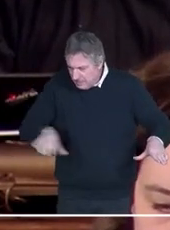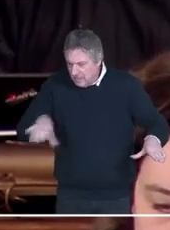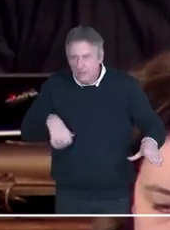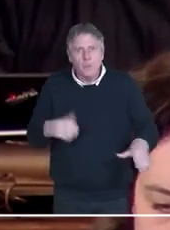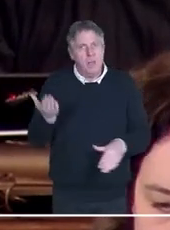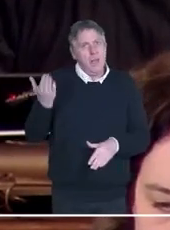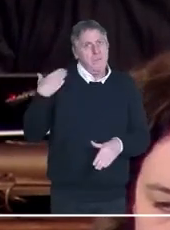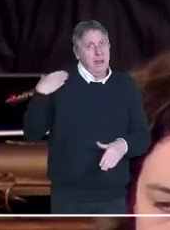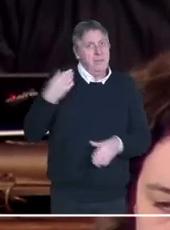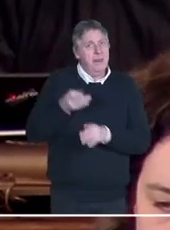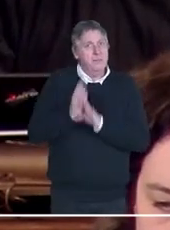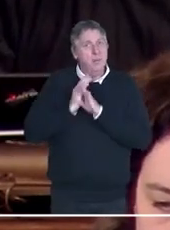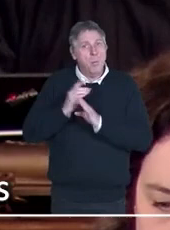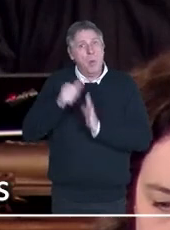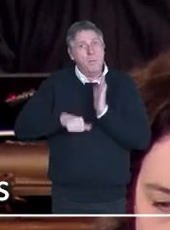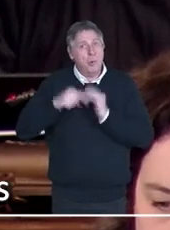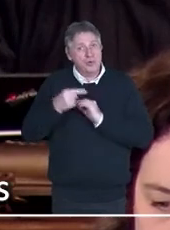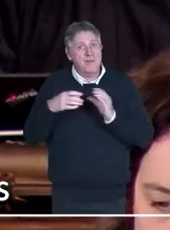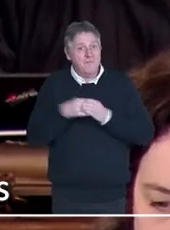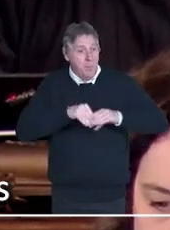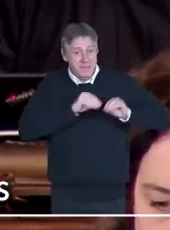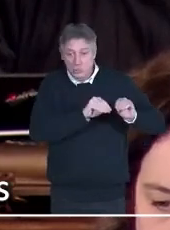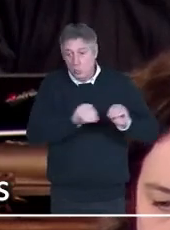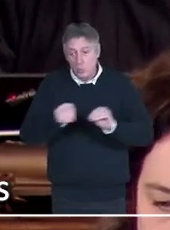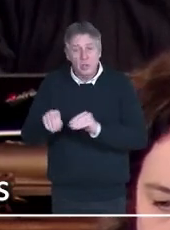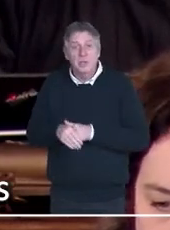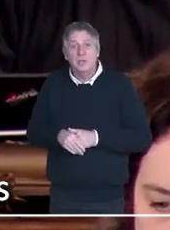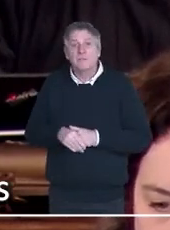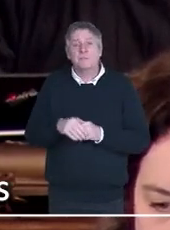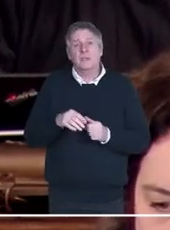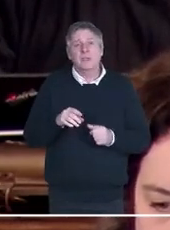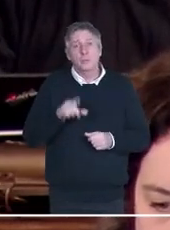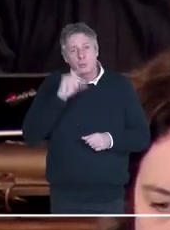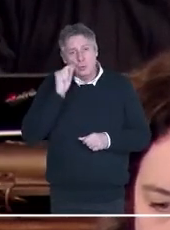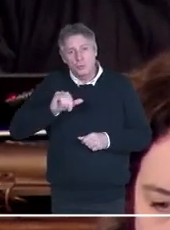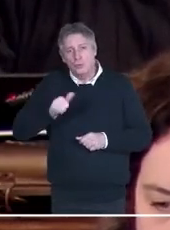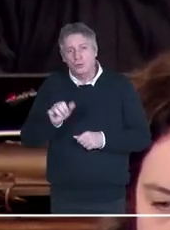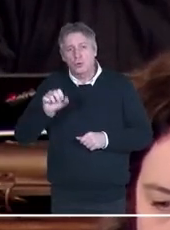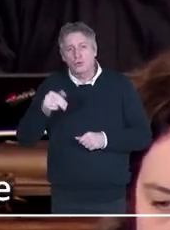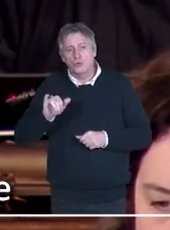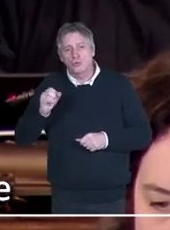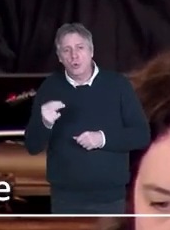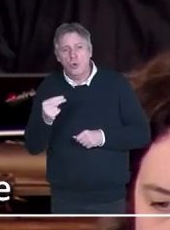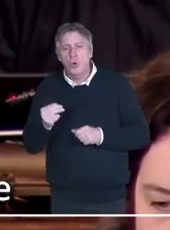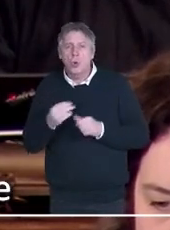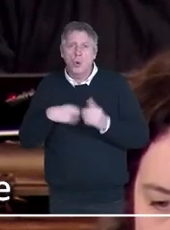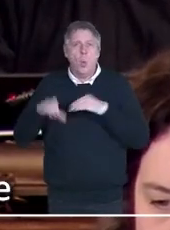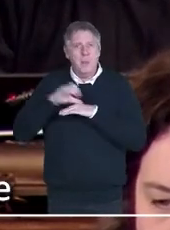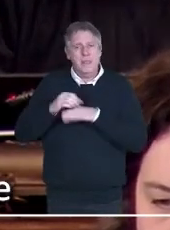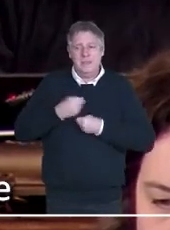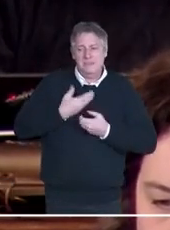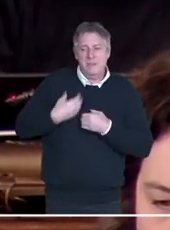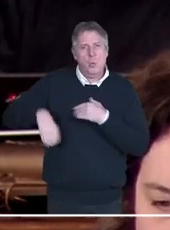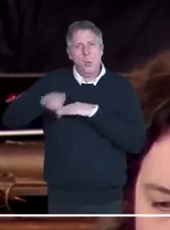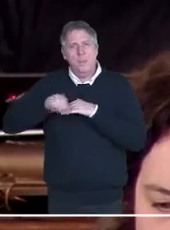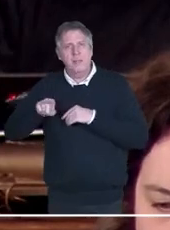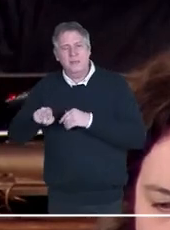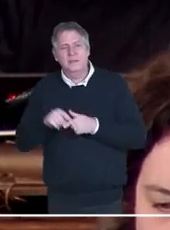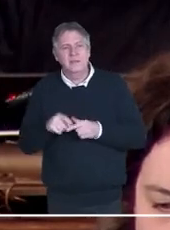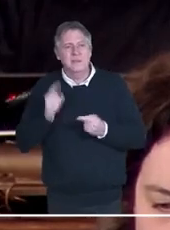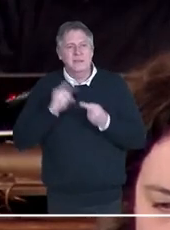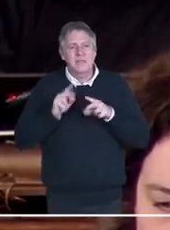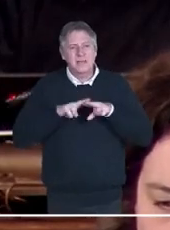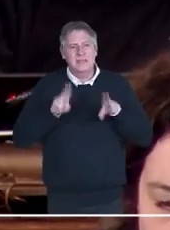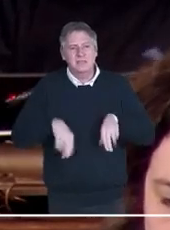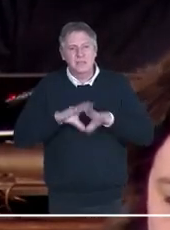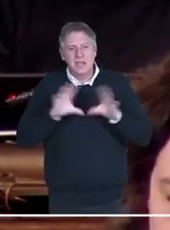et mon collègue aussi Didier Jean-Jean pourra compléter mes propos et le cas échéant sur la cohérence de cette action menée à l'international avec